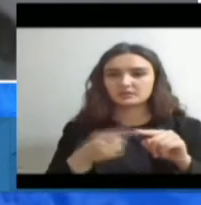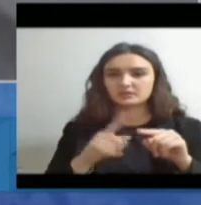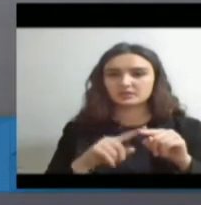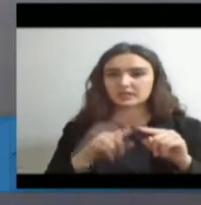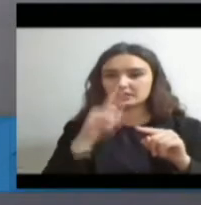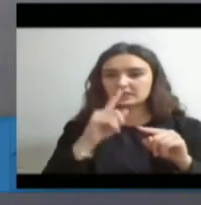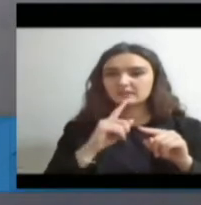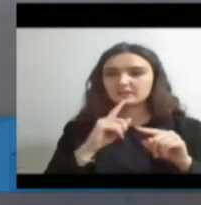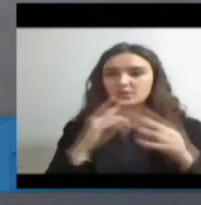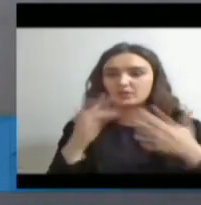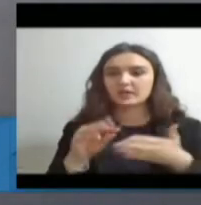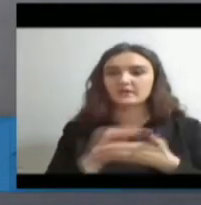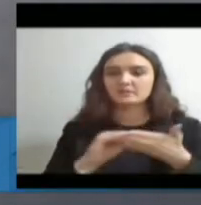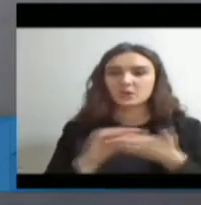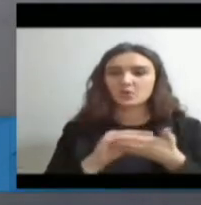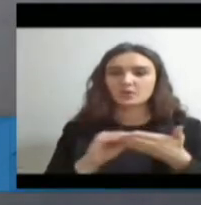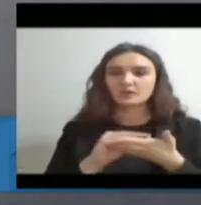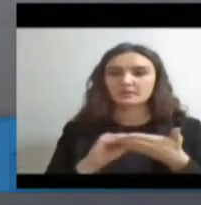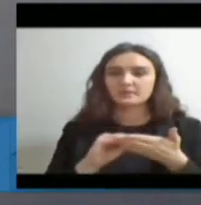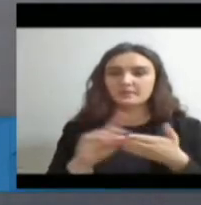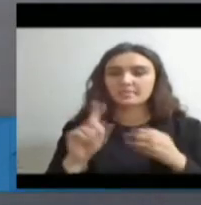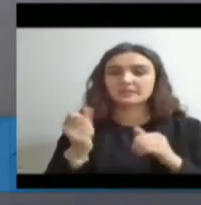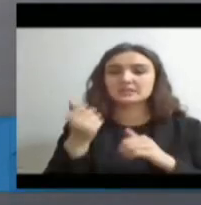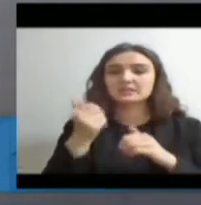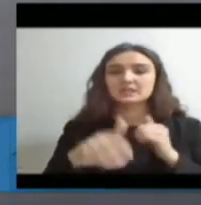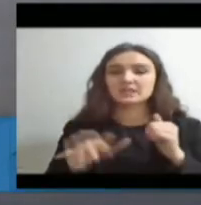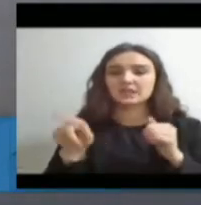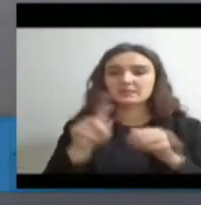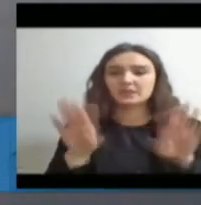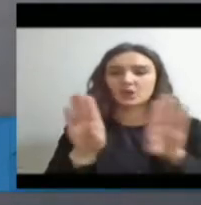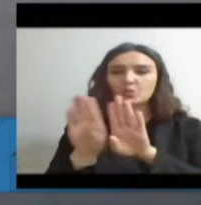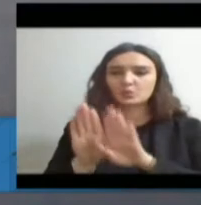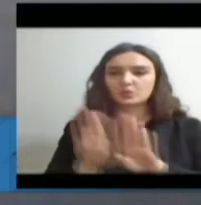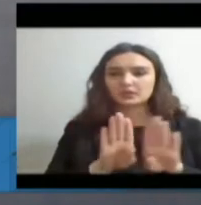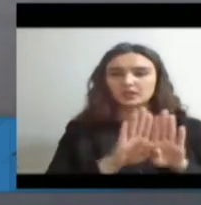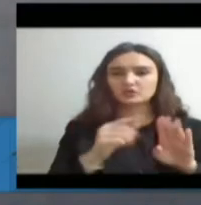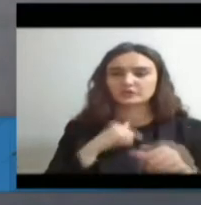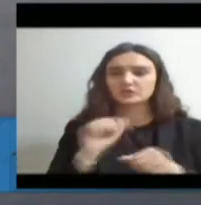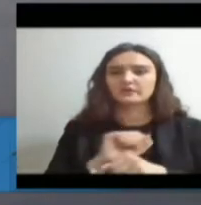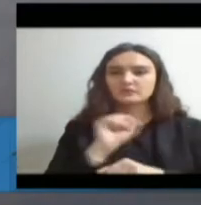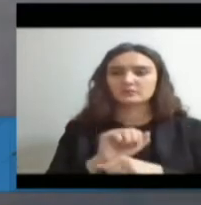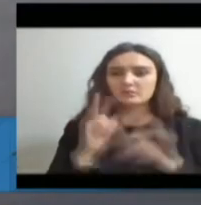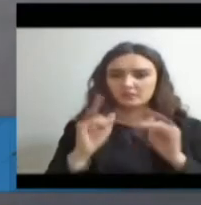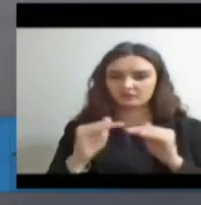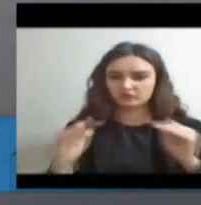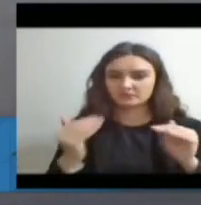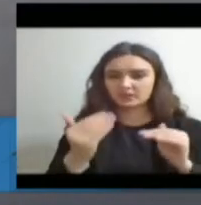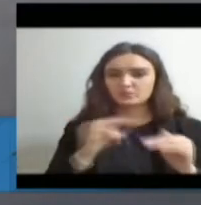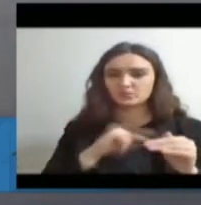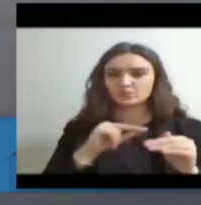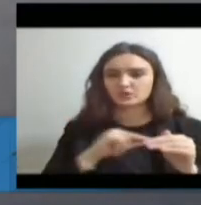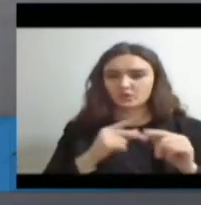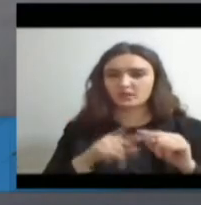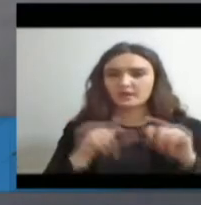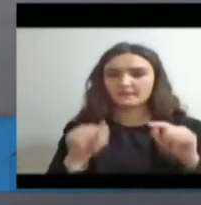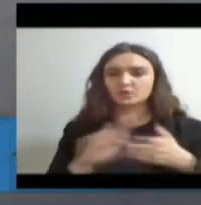კიდე გავიმეორებ, რაც ცენტრები დახურულია, ჩვენ შევწყვიტეთ ბავშვებთან მუშაობა აი ამ